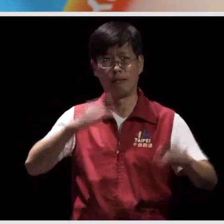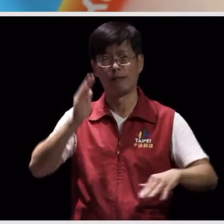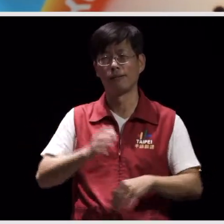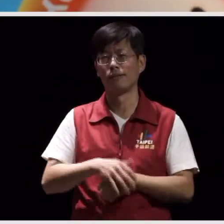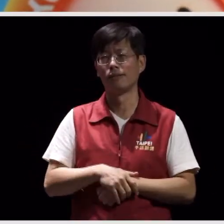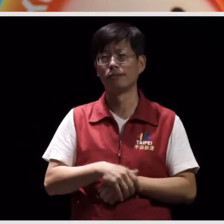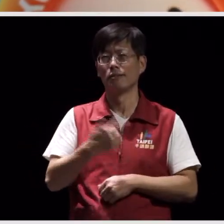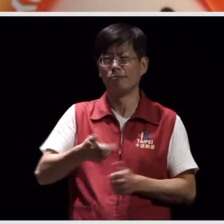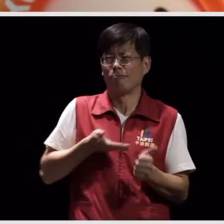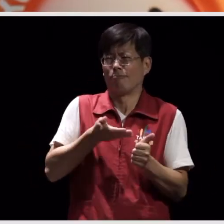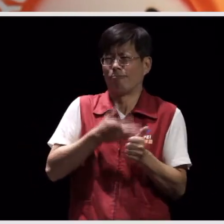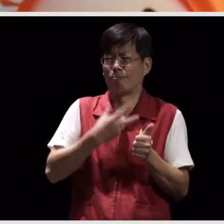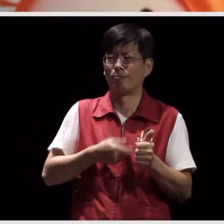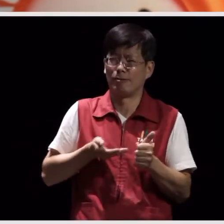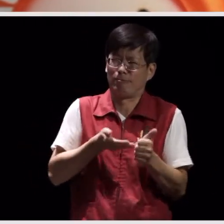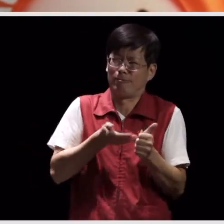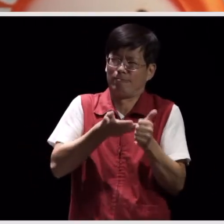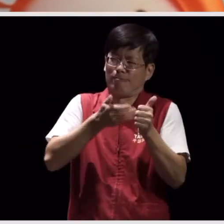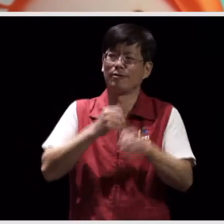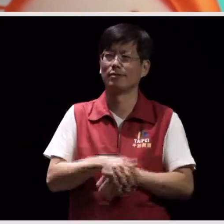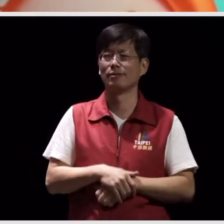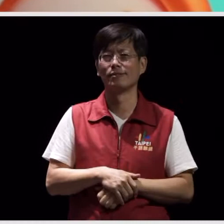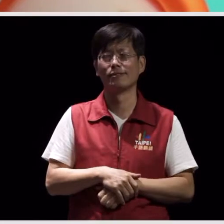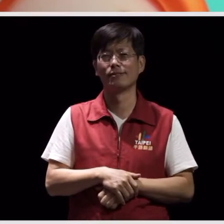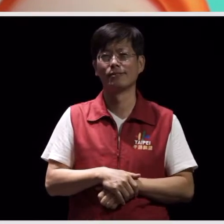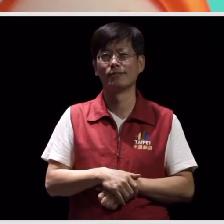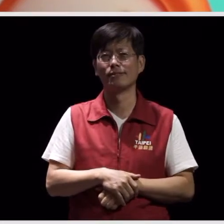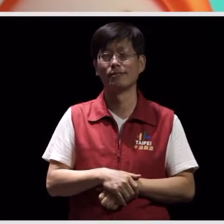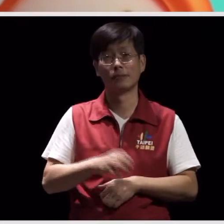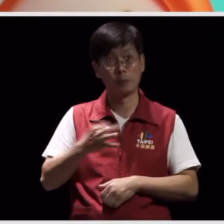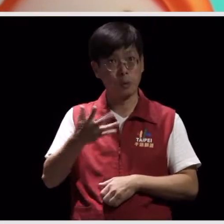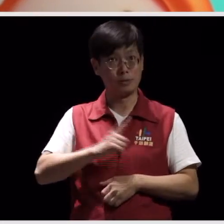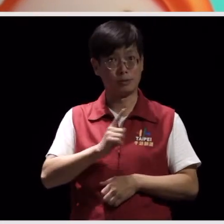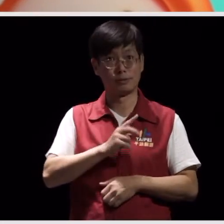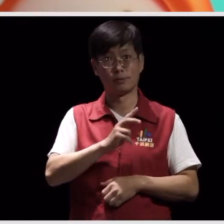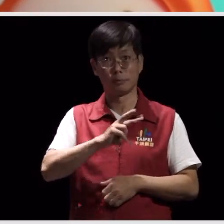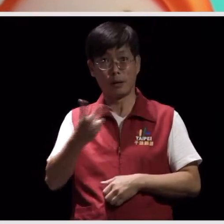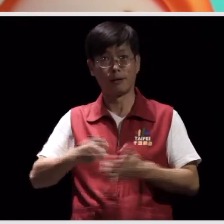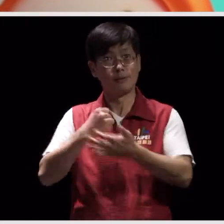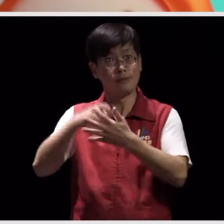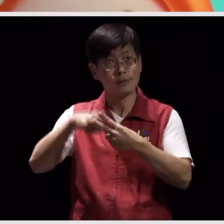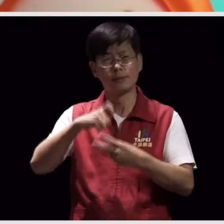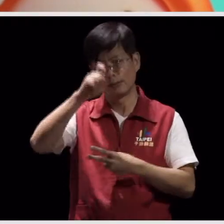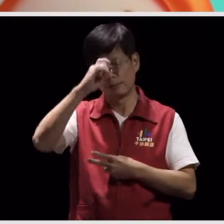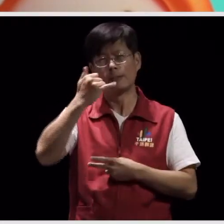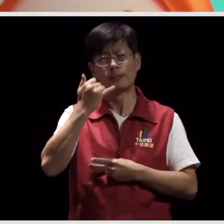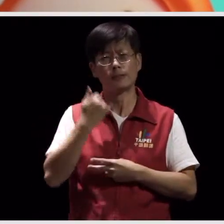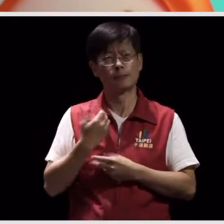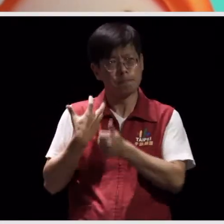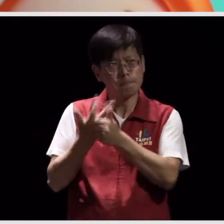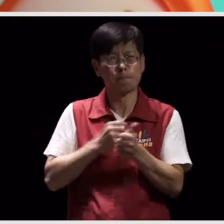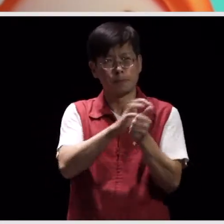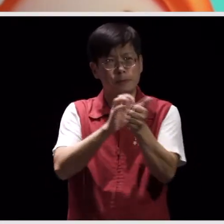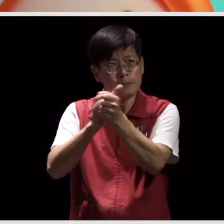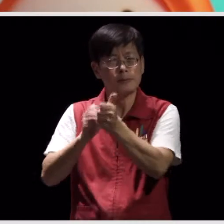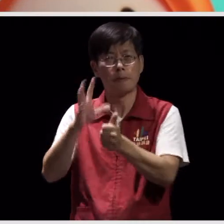然后就是这样一直灌输他的力量，你知道？然后他就这样，他为什么要当志工？因为他希望透过志工来学习。分享他